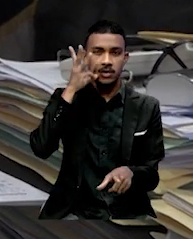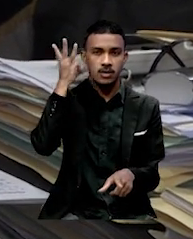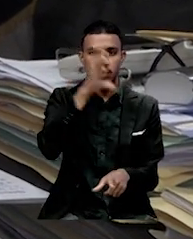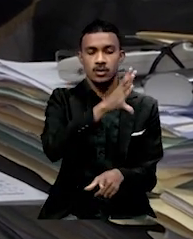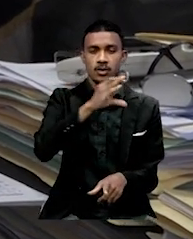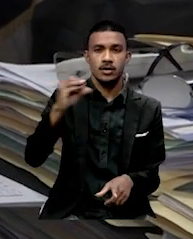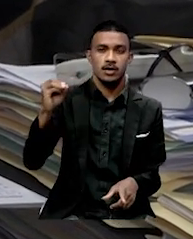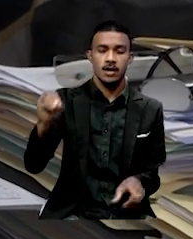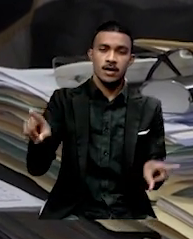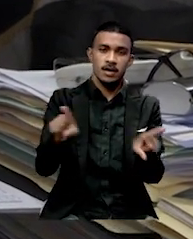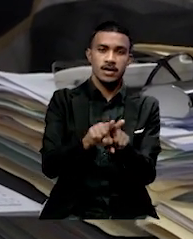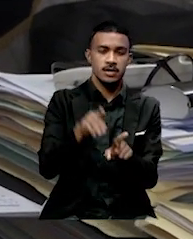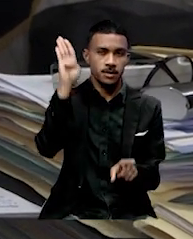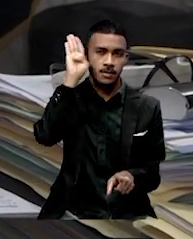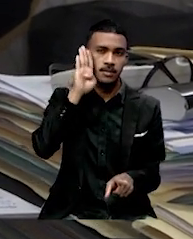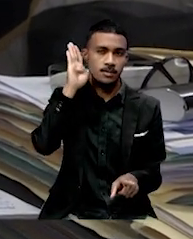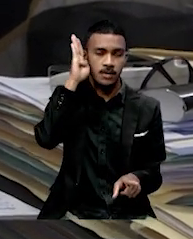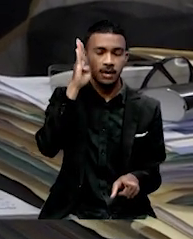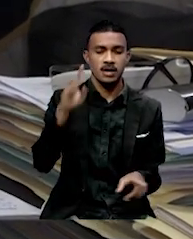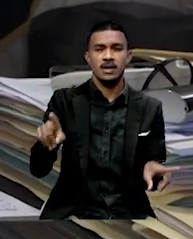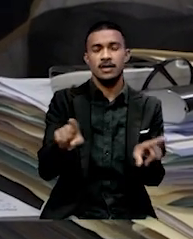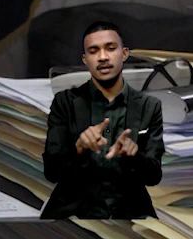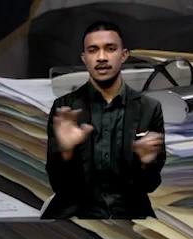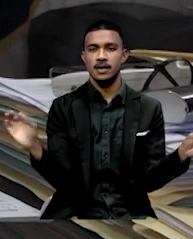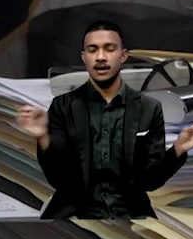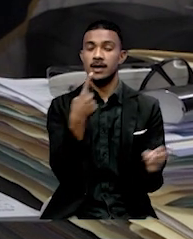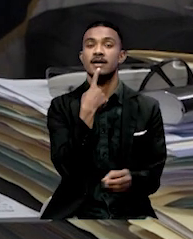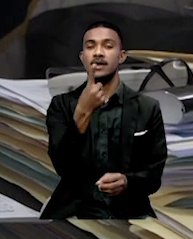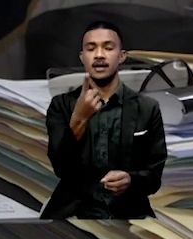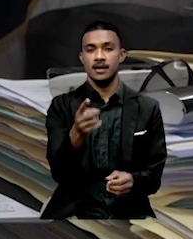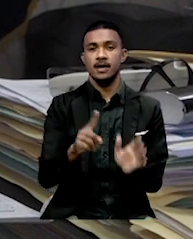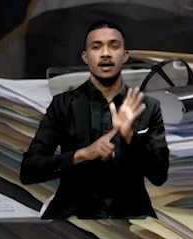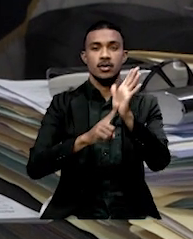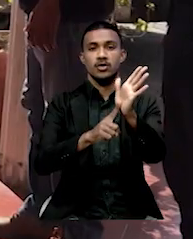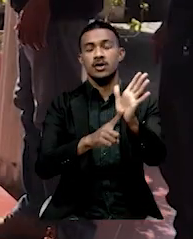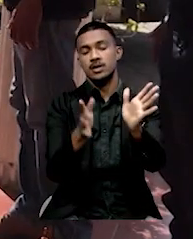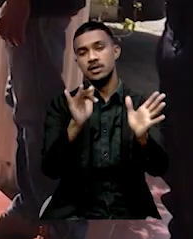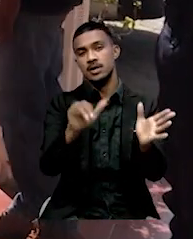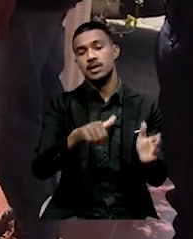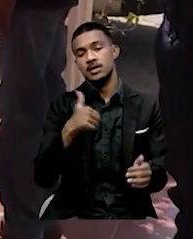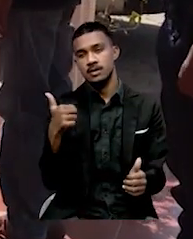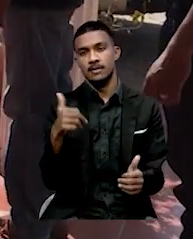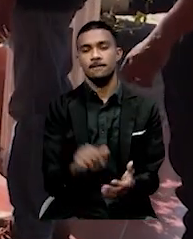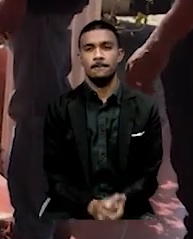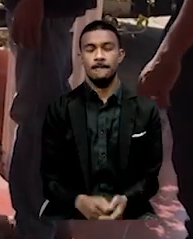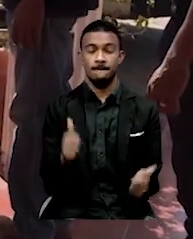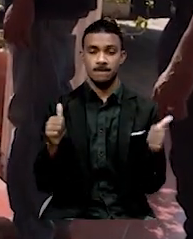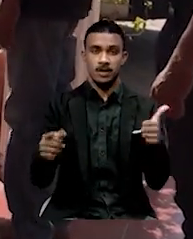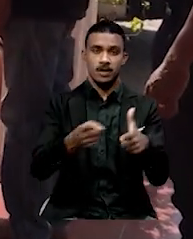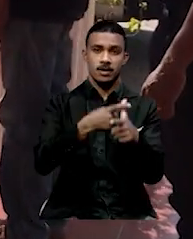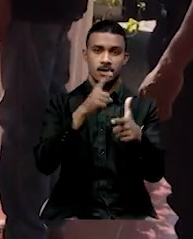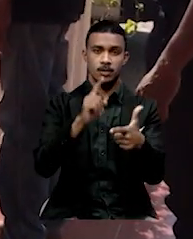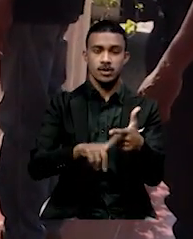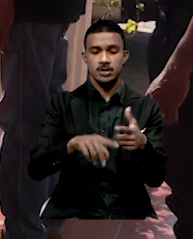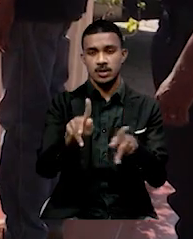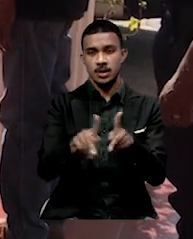ke idane estasi enggak lah ni lah tete ni hantu dari Cina is balu irpis